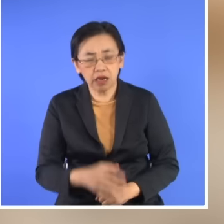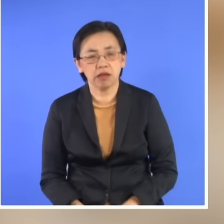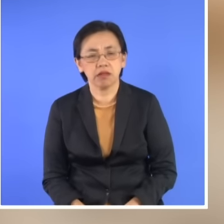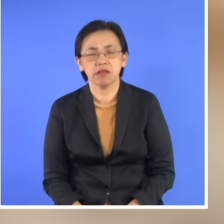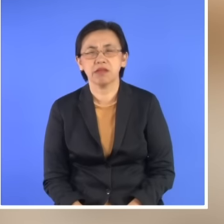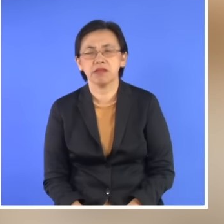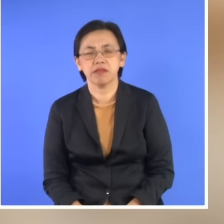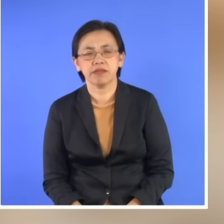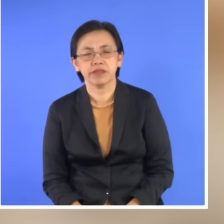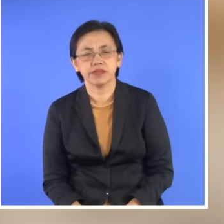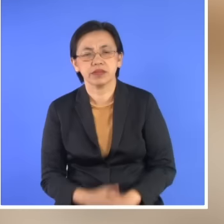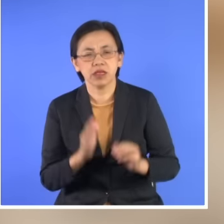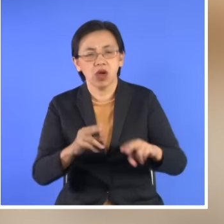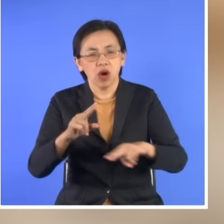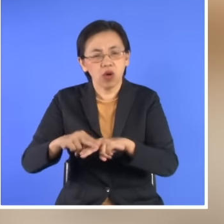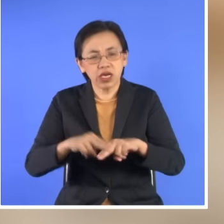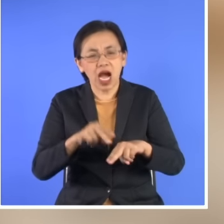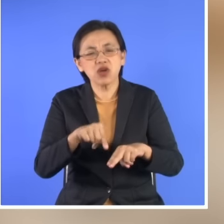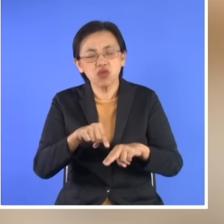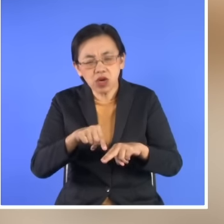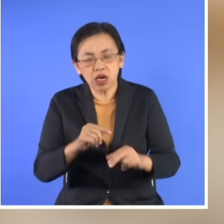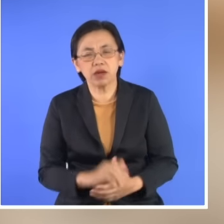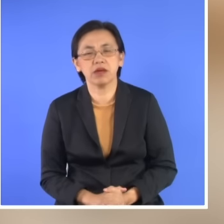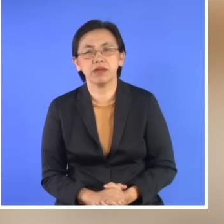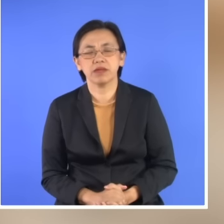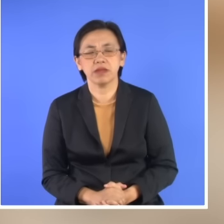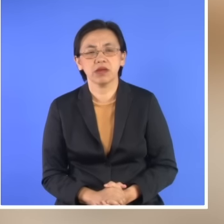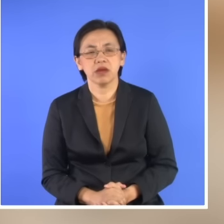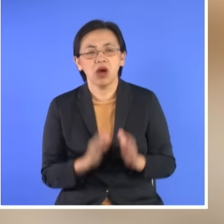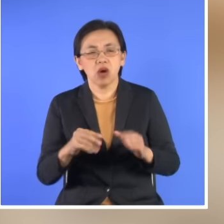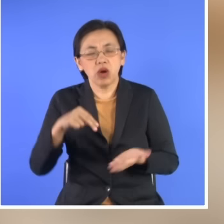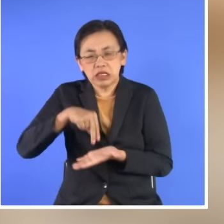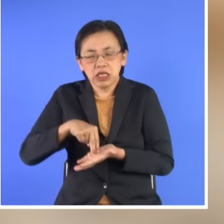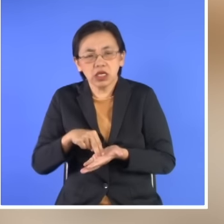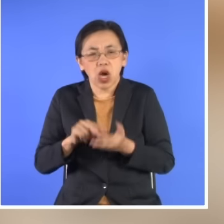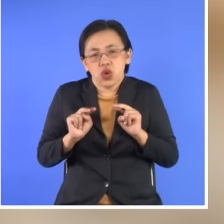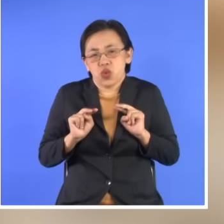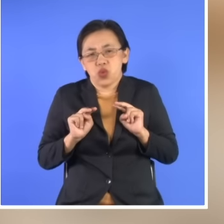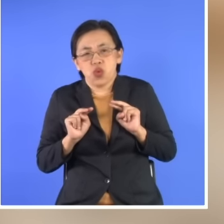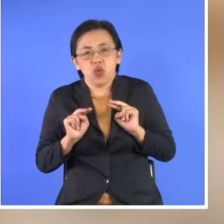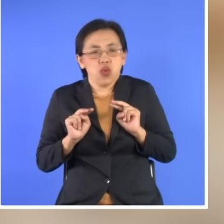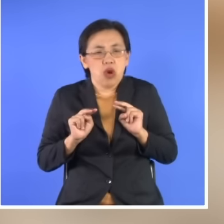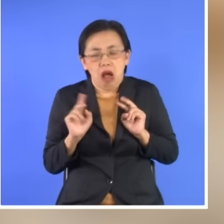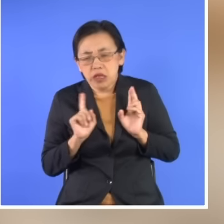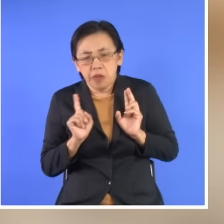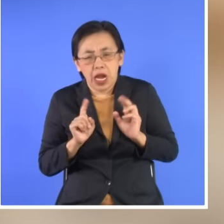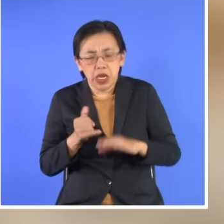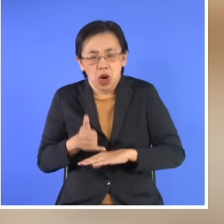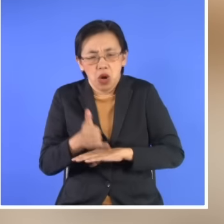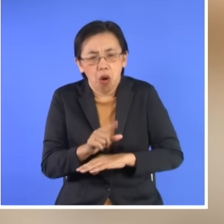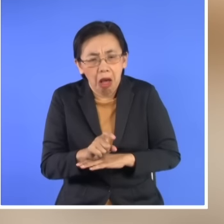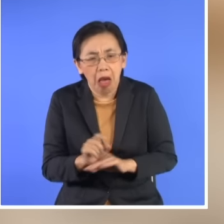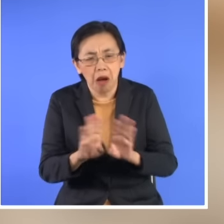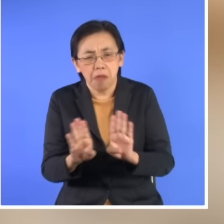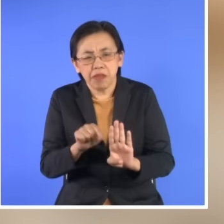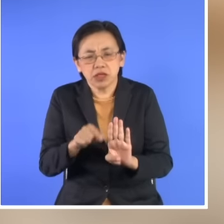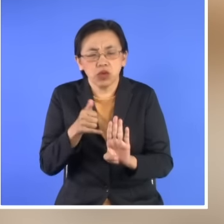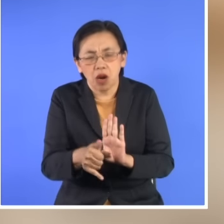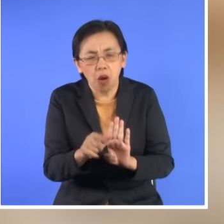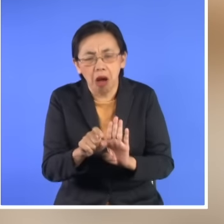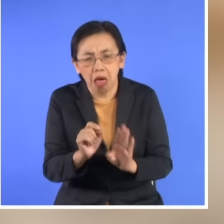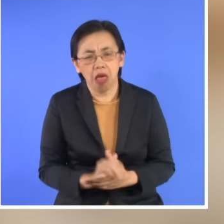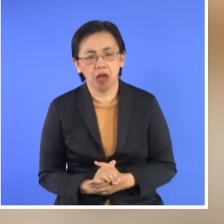นั้นเนี่ยก็มีผู้โดยสารอยู่บางส่วนเนี่ยก็ยืนดูเหตุการณ์อยู่ห่างๆยังไงก็ไปกระจุกตัวกันอยู่ตรงนั้นนี่ล่ะค่ะ